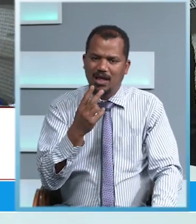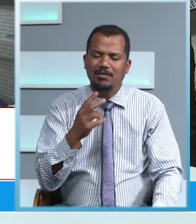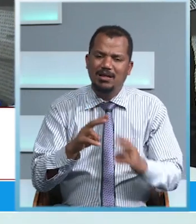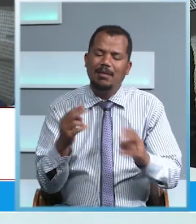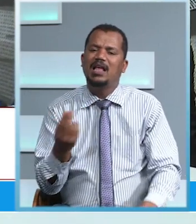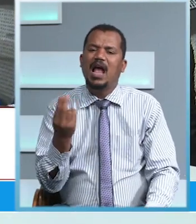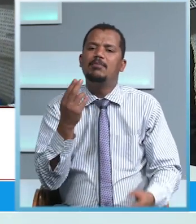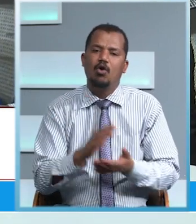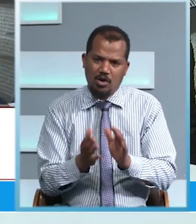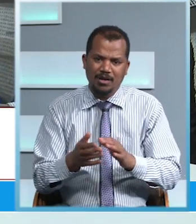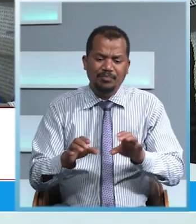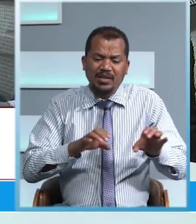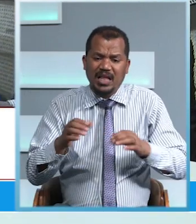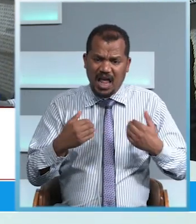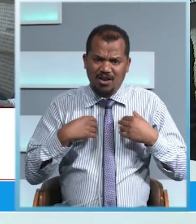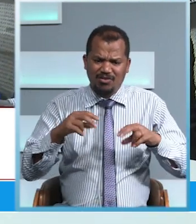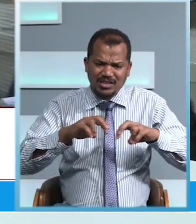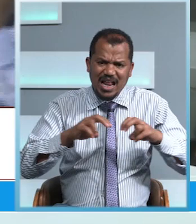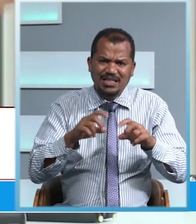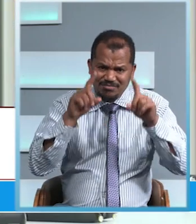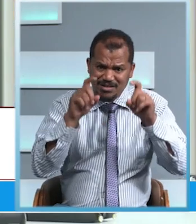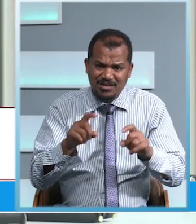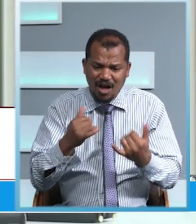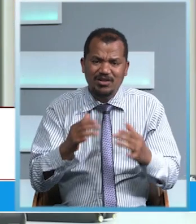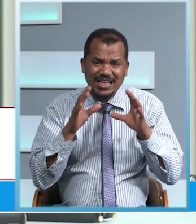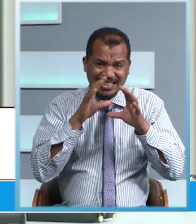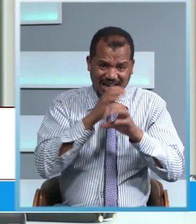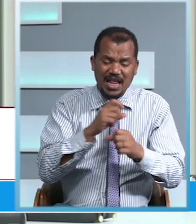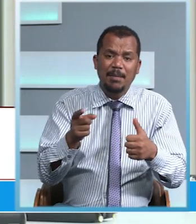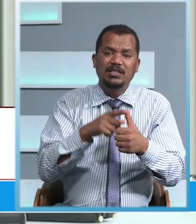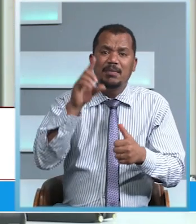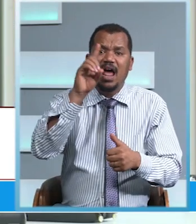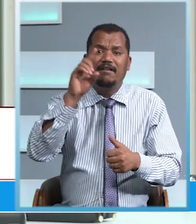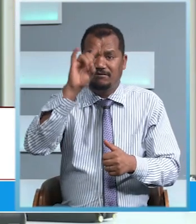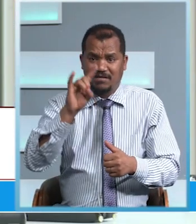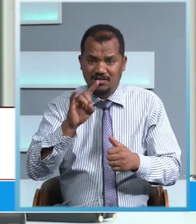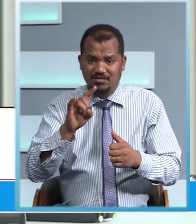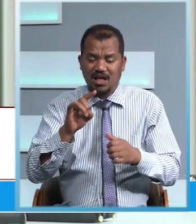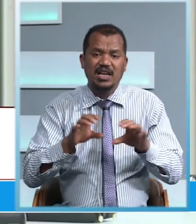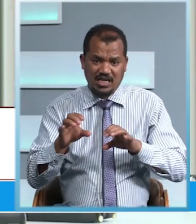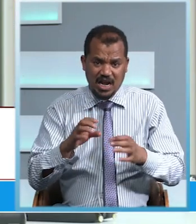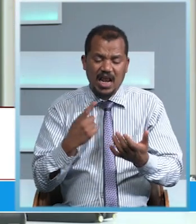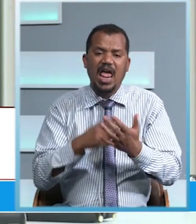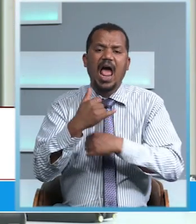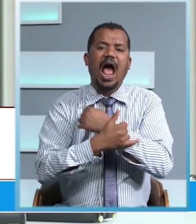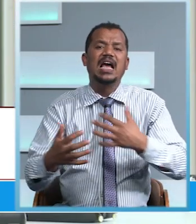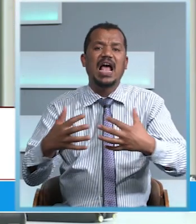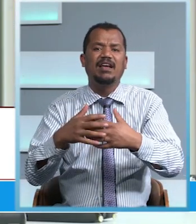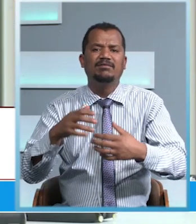በጣም ጠቃሚ ይሆናል። እየተካሄደ ያለው ጥናትና ምርምር አሁን ኦልሞስት እየተጠቃለለ የመጀመሪያ ፌዝ ጥናትና ምርምር ነው አድርገናል ያልነው።